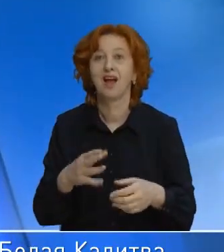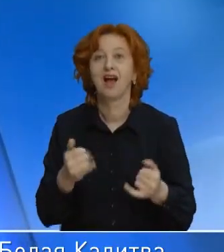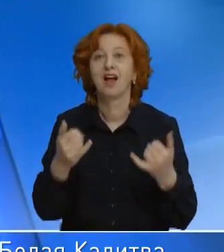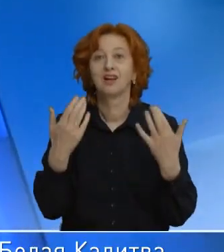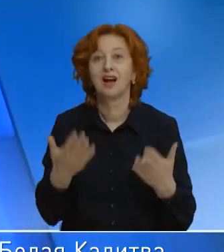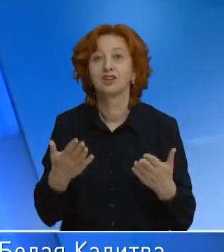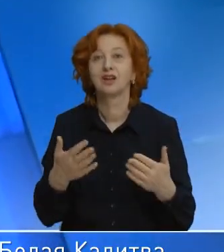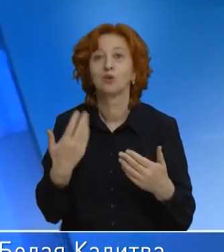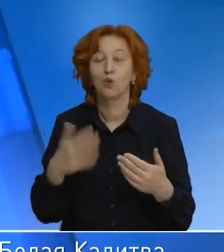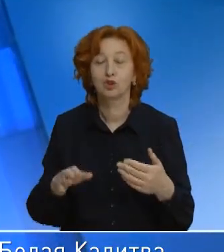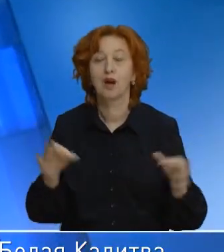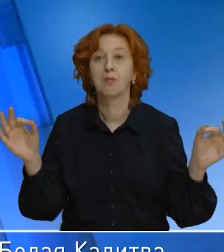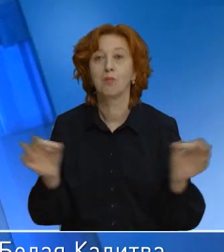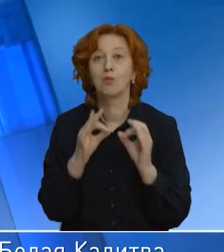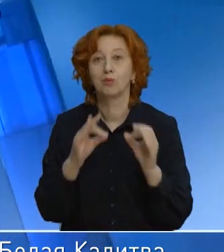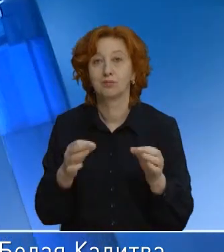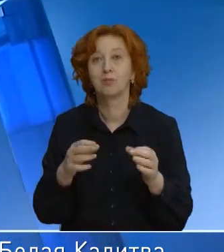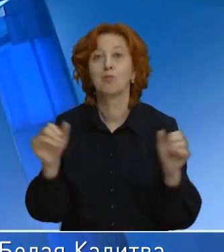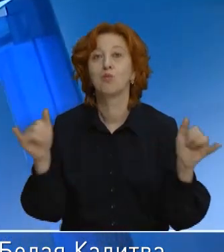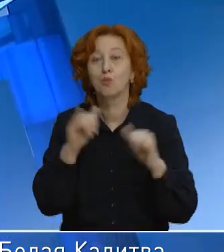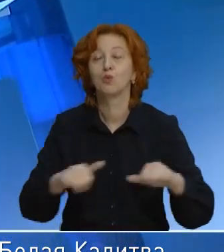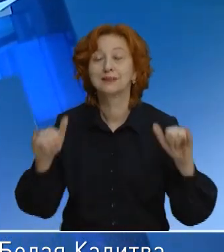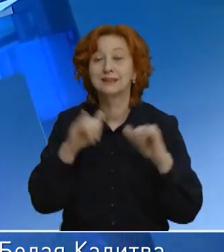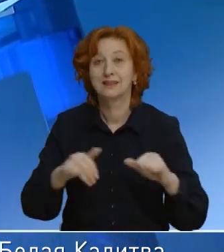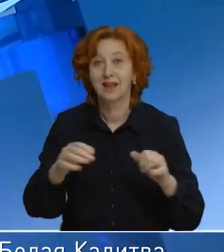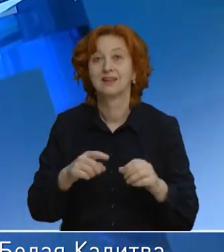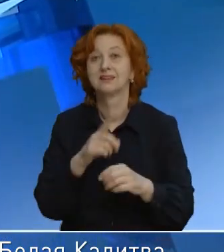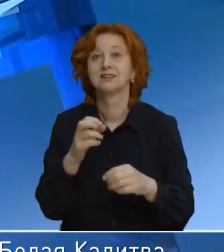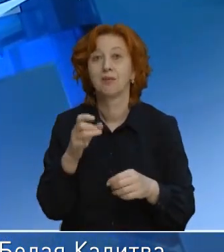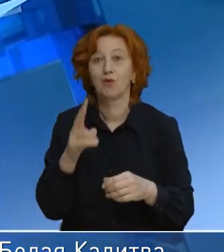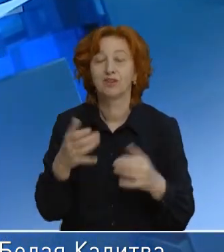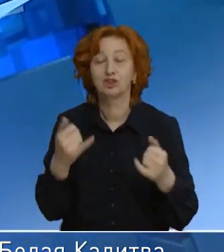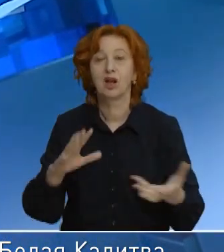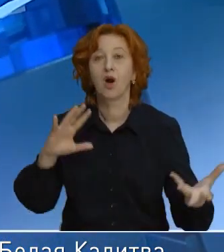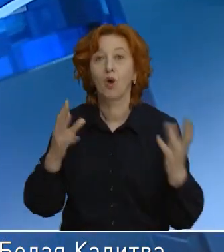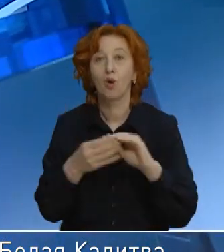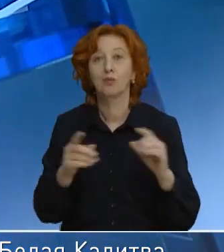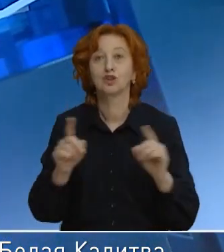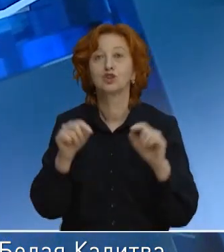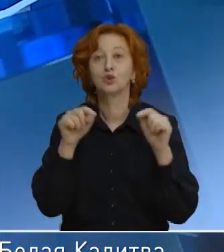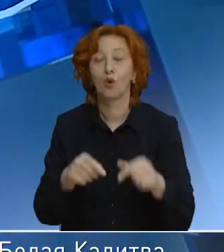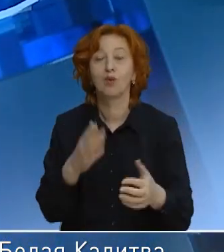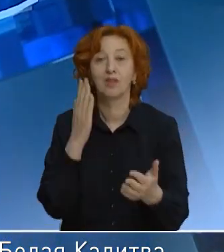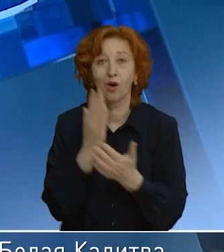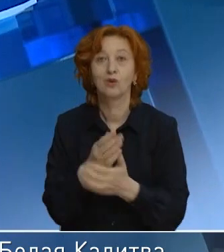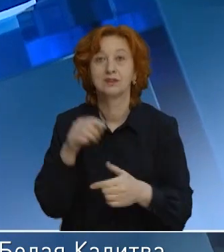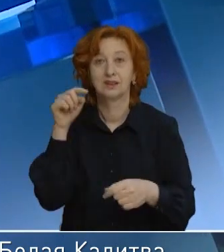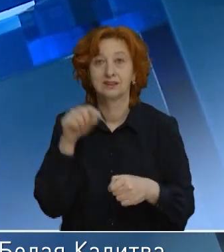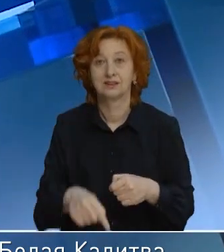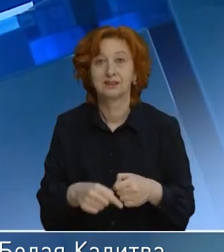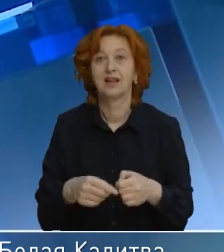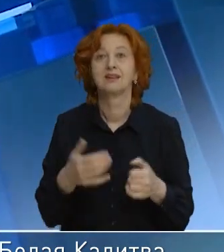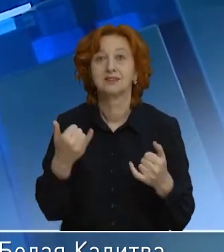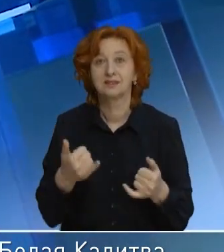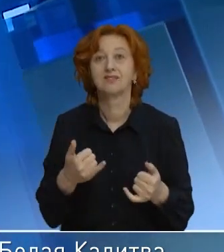в археологическом музее-заповеднике Танаис сегодня открыли обновленный выставочный комплекс. Что теперь на территории древнего городища могут увидеть